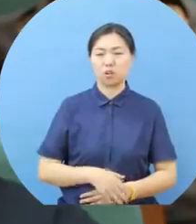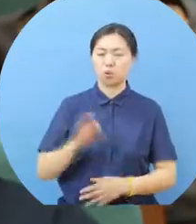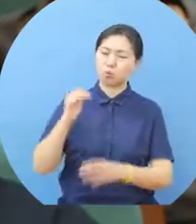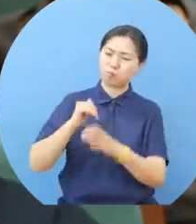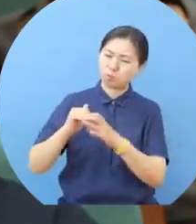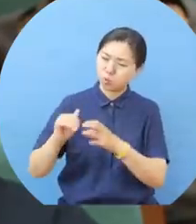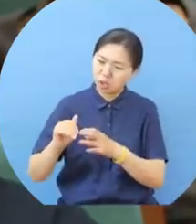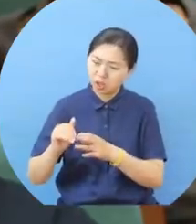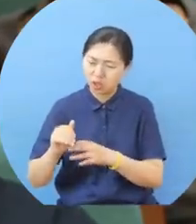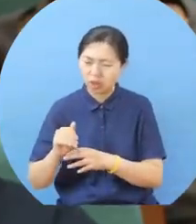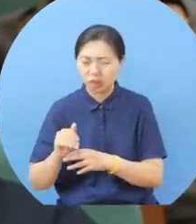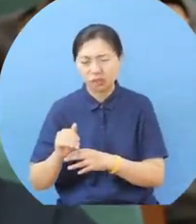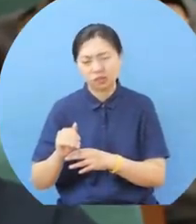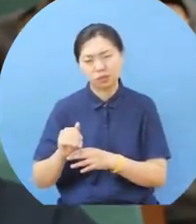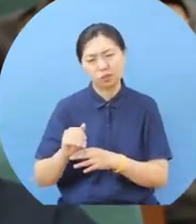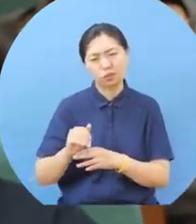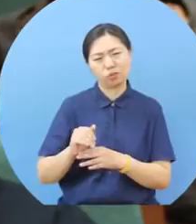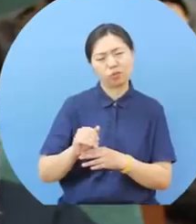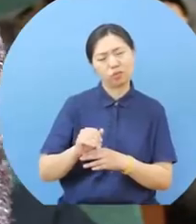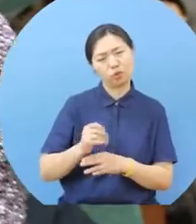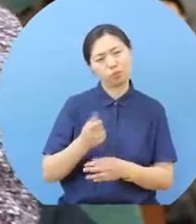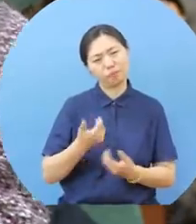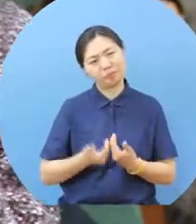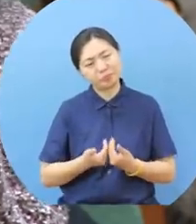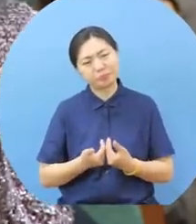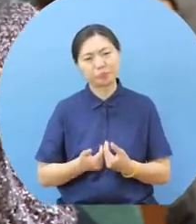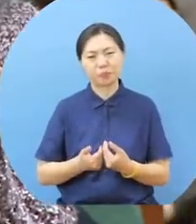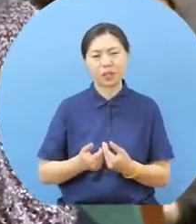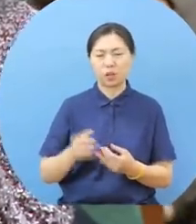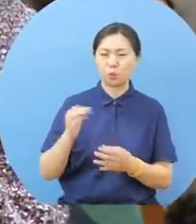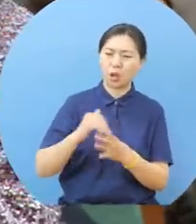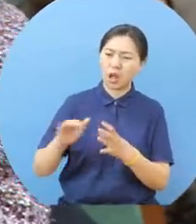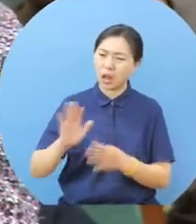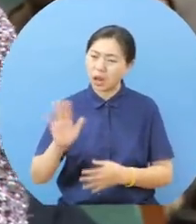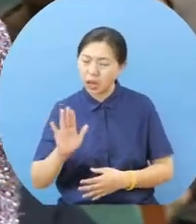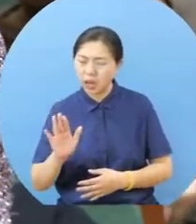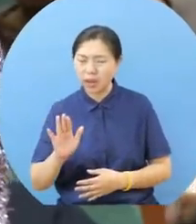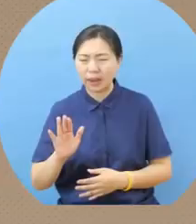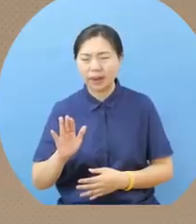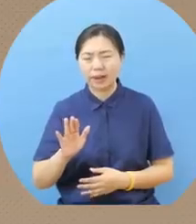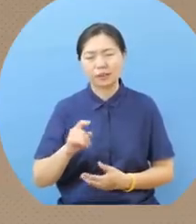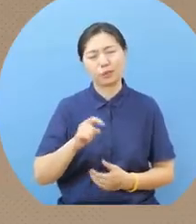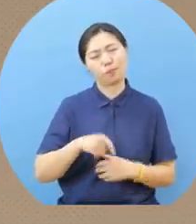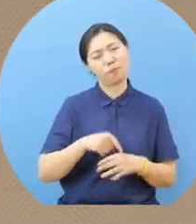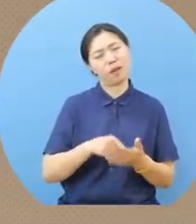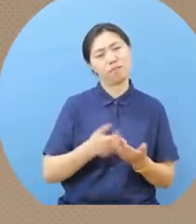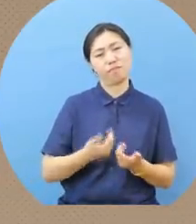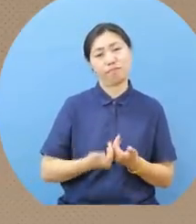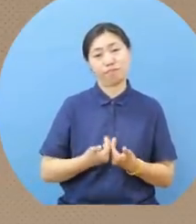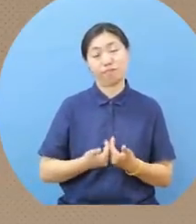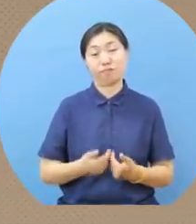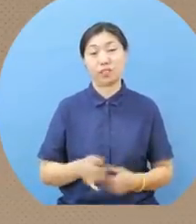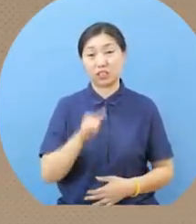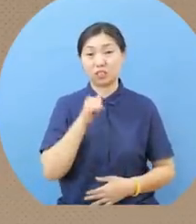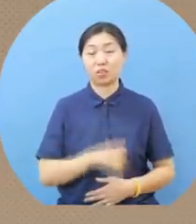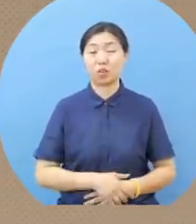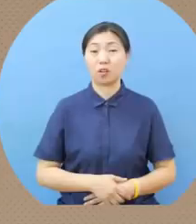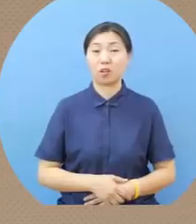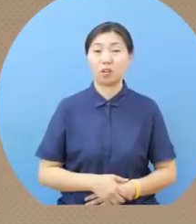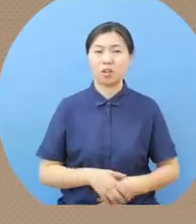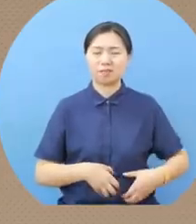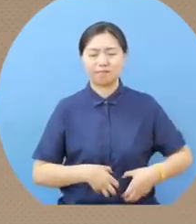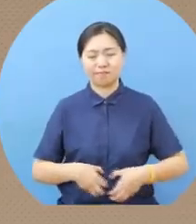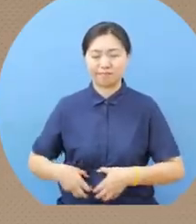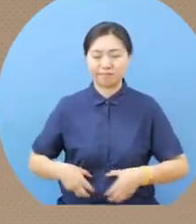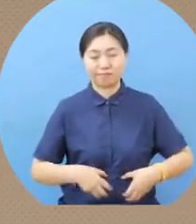회절 수도 없고 안에 즉 믿음으로 아 그런 것도 있구요 그리고 딸의 따라갈 수도 또 안해줄 수도